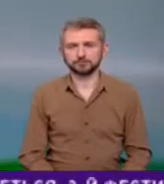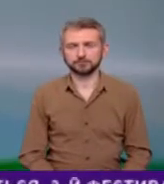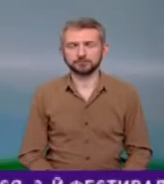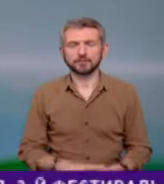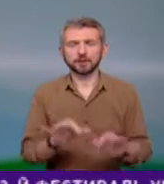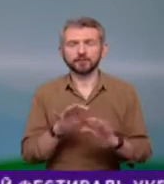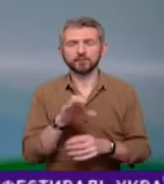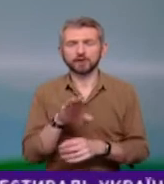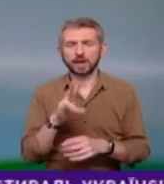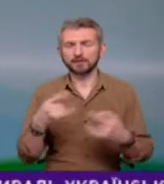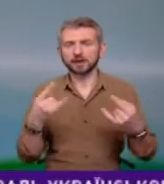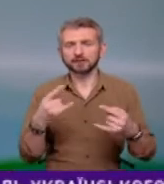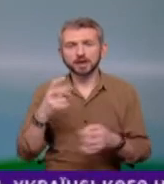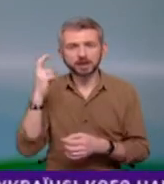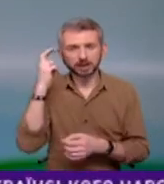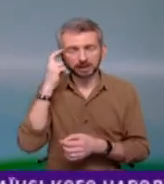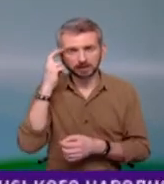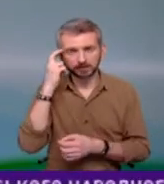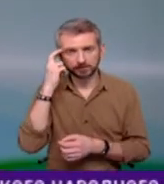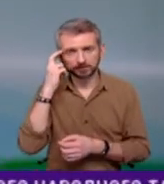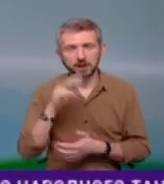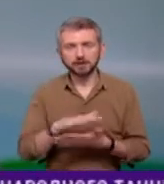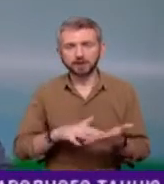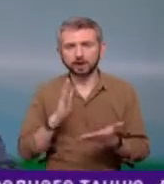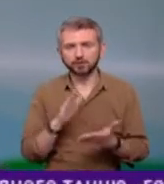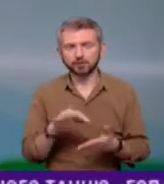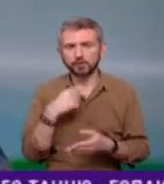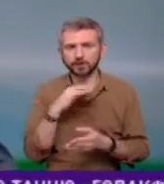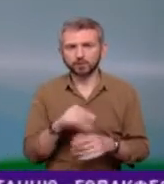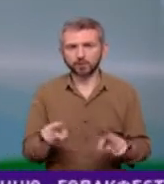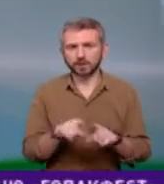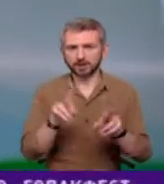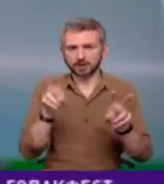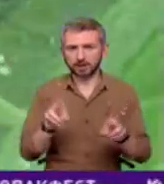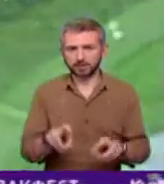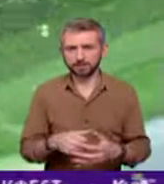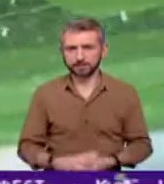Випуск СТН на телеканалі «Київ». Далі будемо говорити про таке.